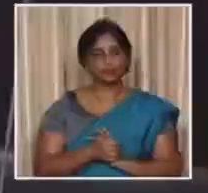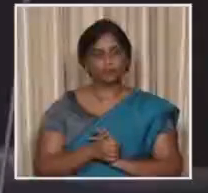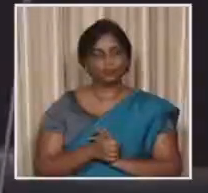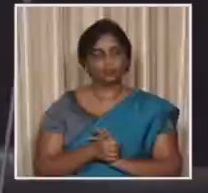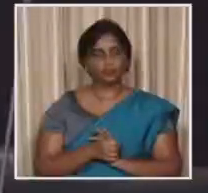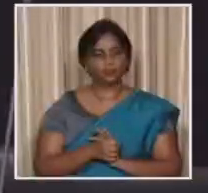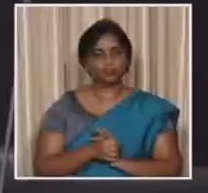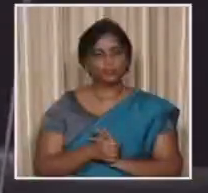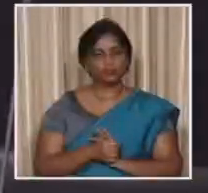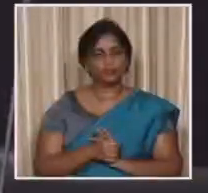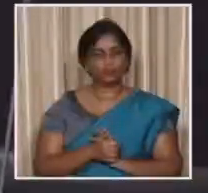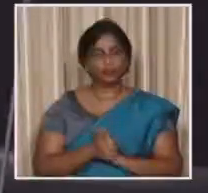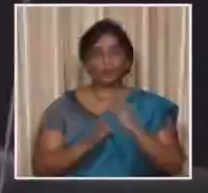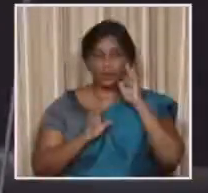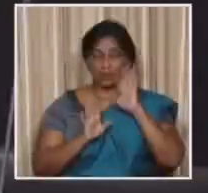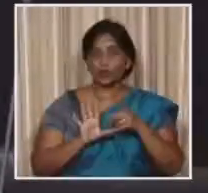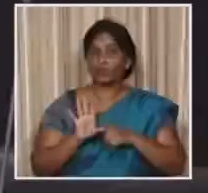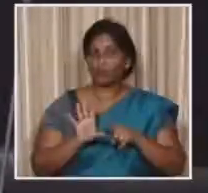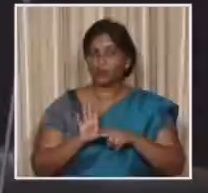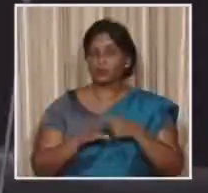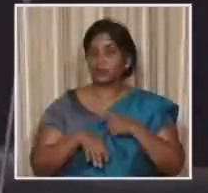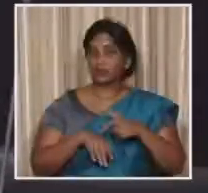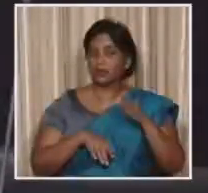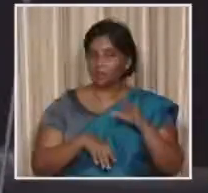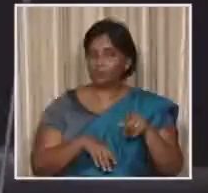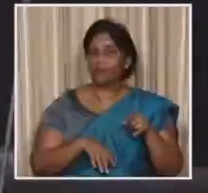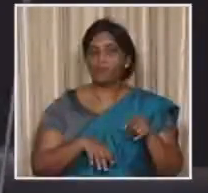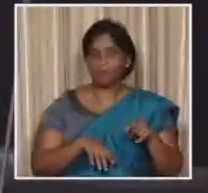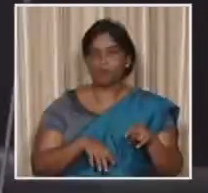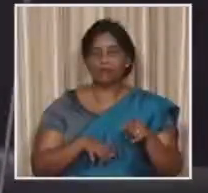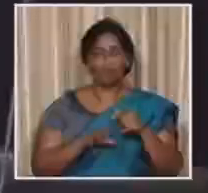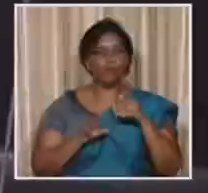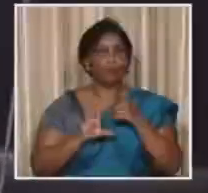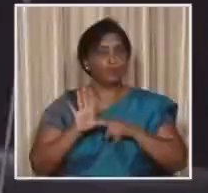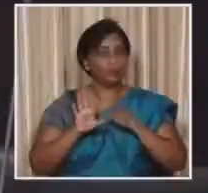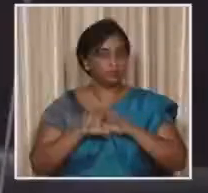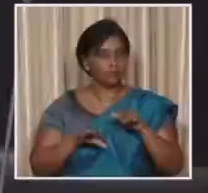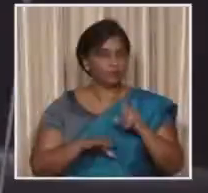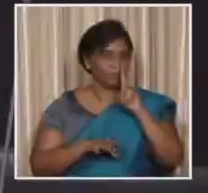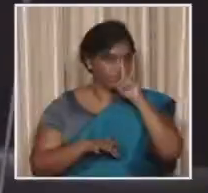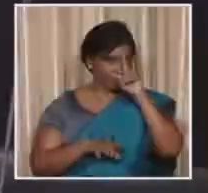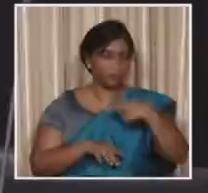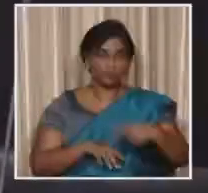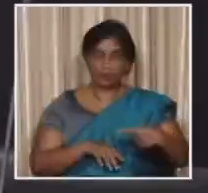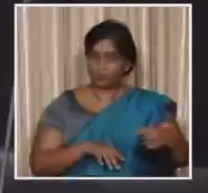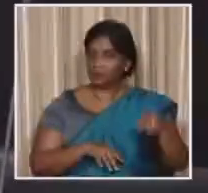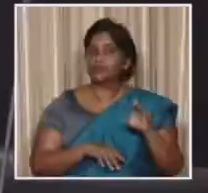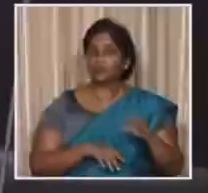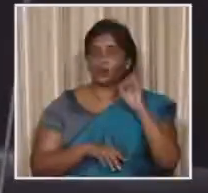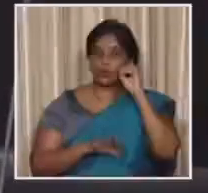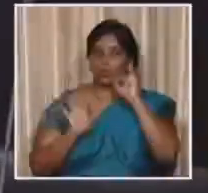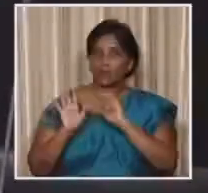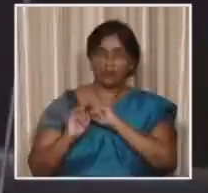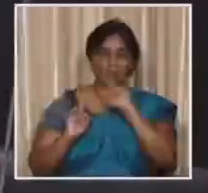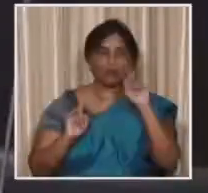සාධාරණීකරණේ නේවාසික පුහුණුව ලබන කාලයේදී මෙම අභ්‍යාසලාභී වූ සතියේ දිනවල පෙරවරු 6